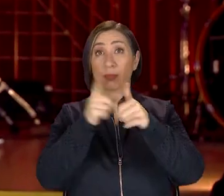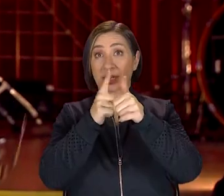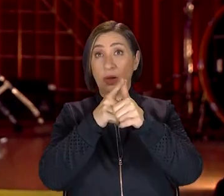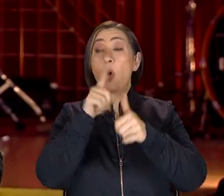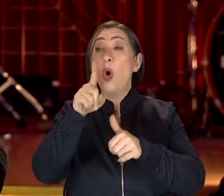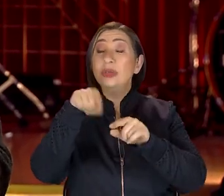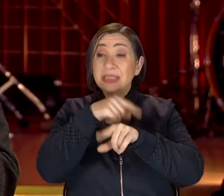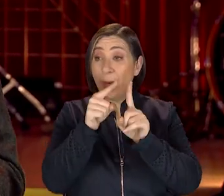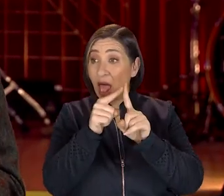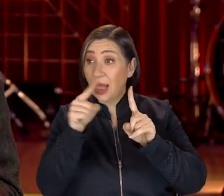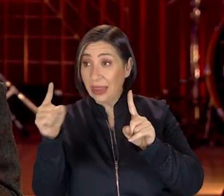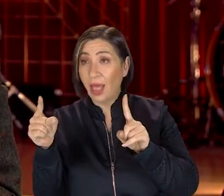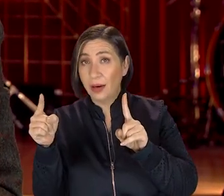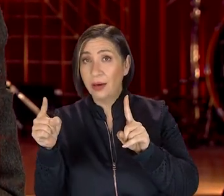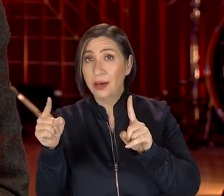o zamana kadar